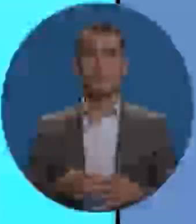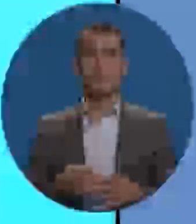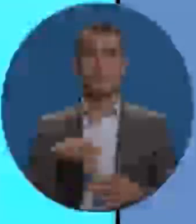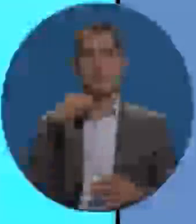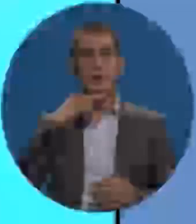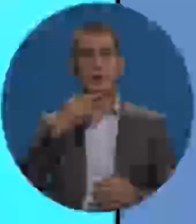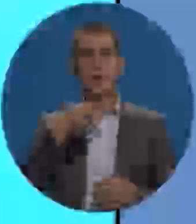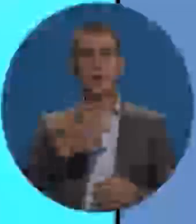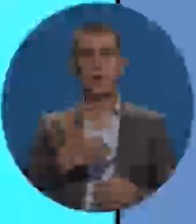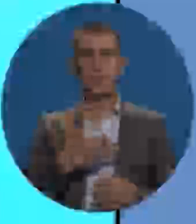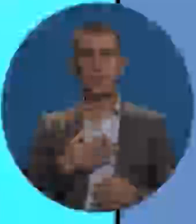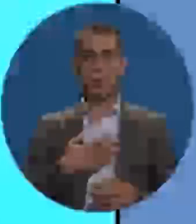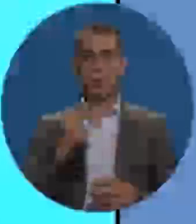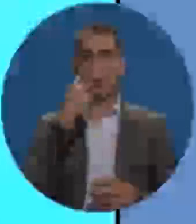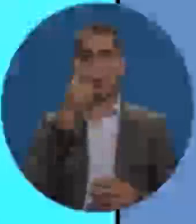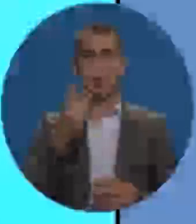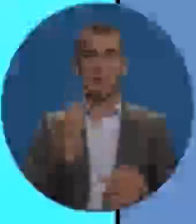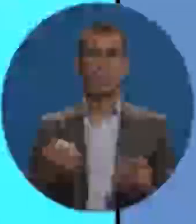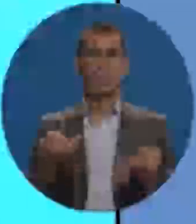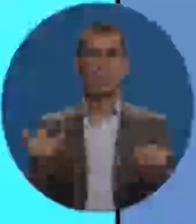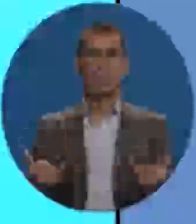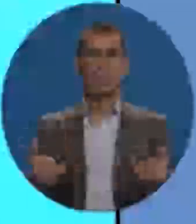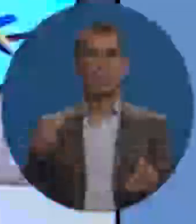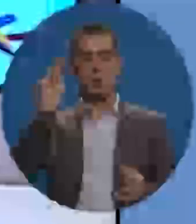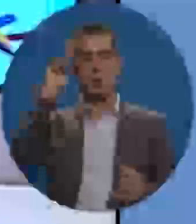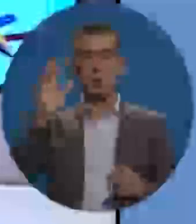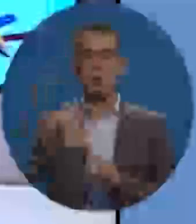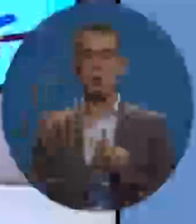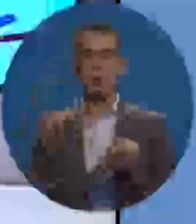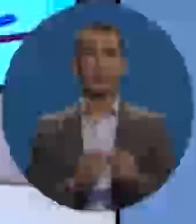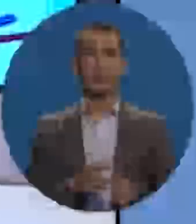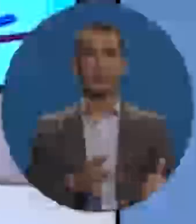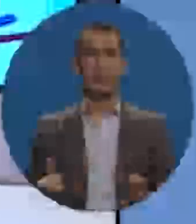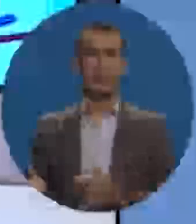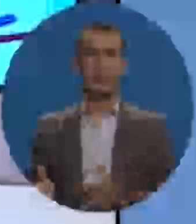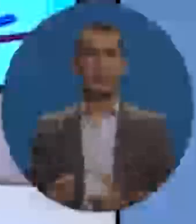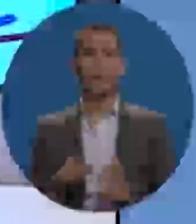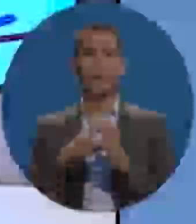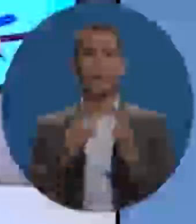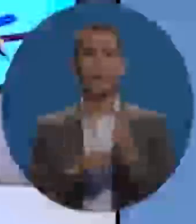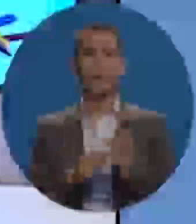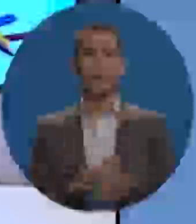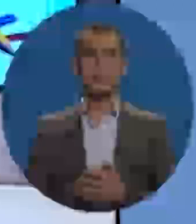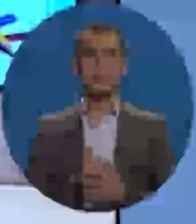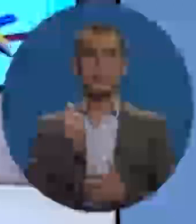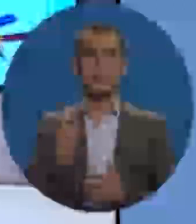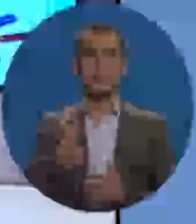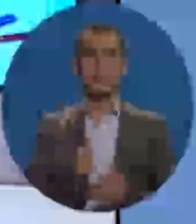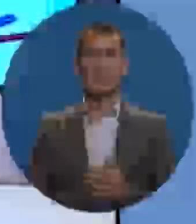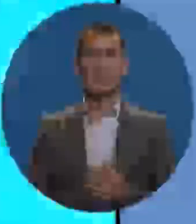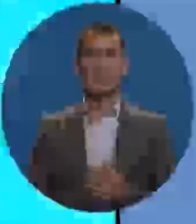дыққатыңызды маған қаратып, бүгінгі сабағымызды басылаймыз. Таярсыз ба балаларым?